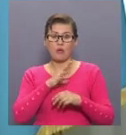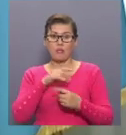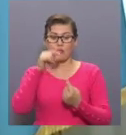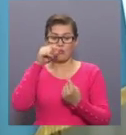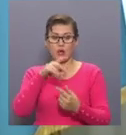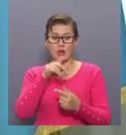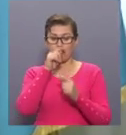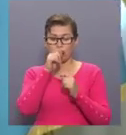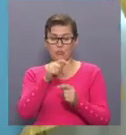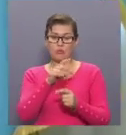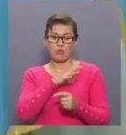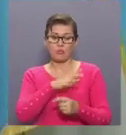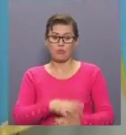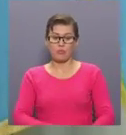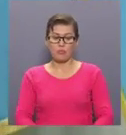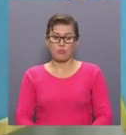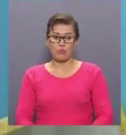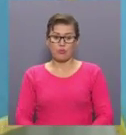берілсін.